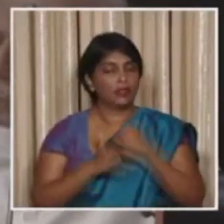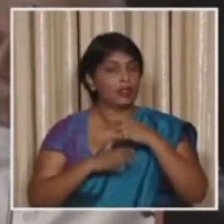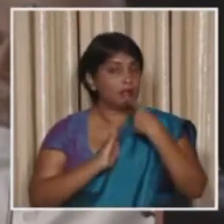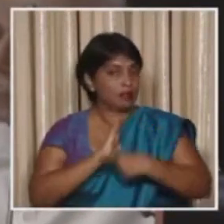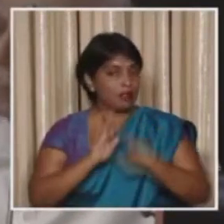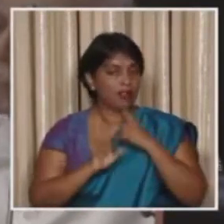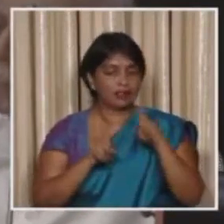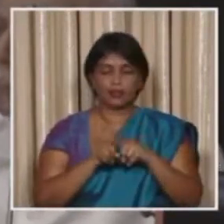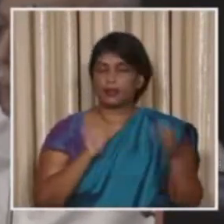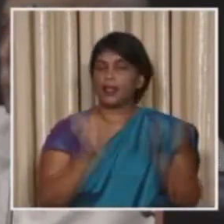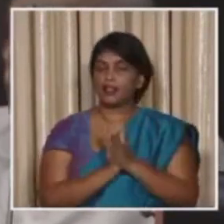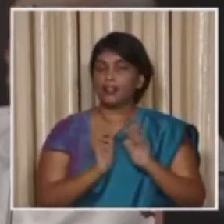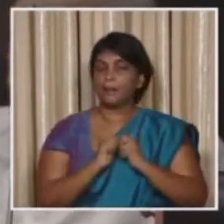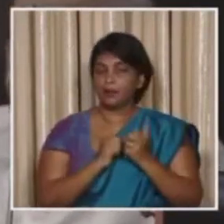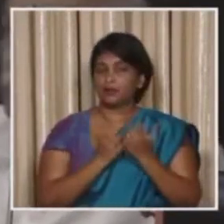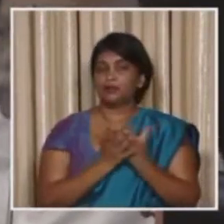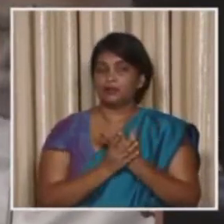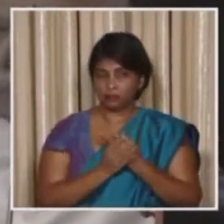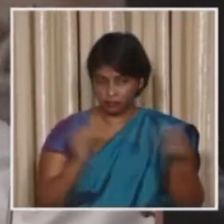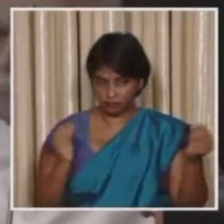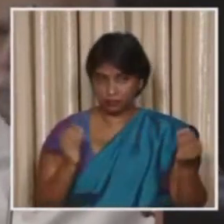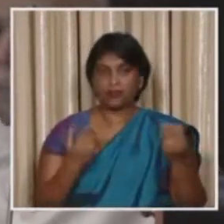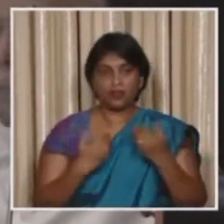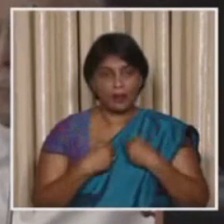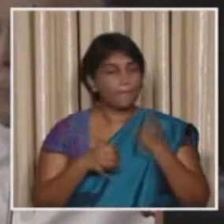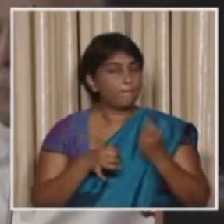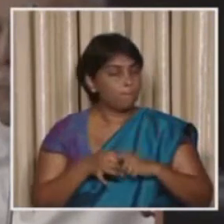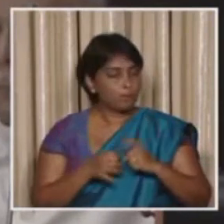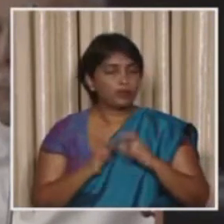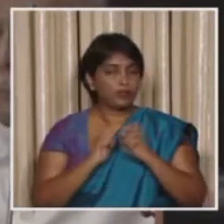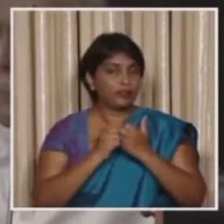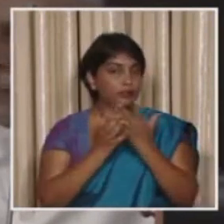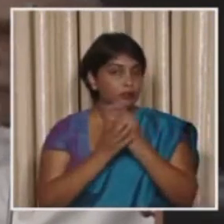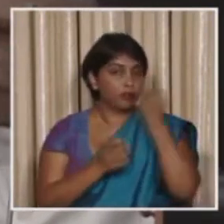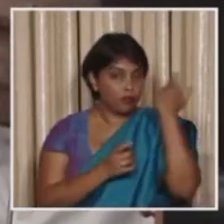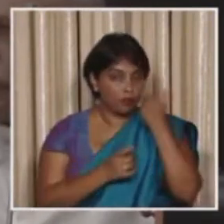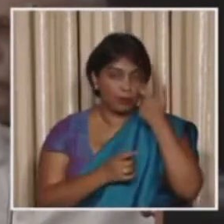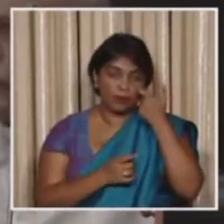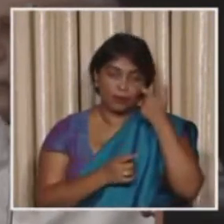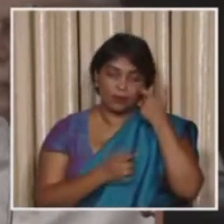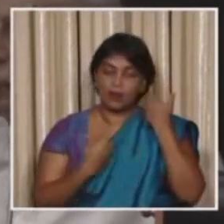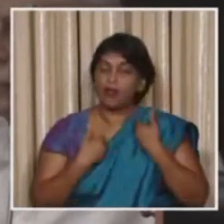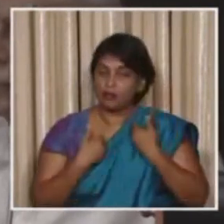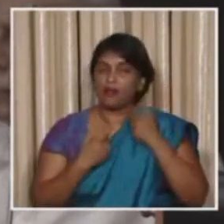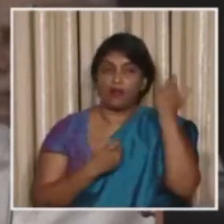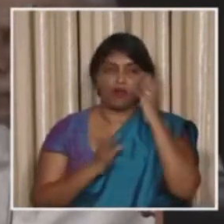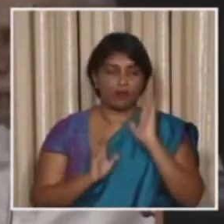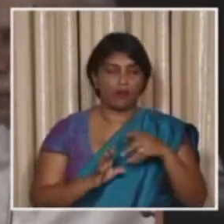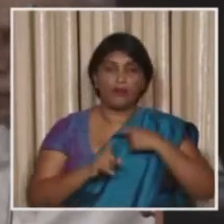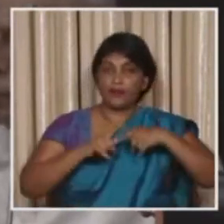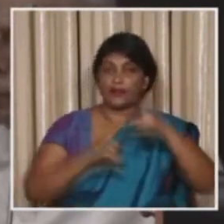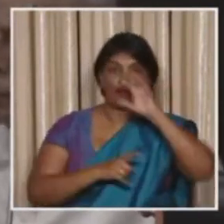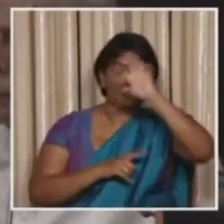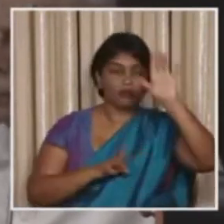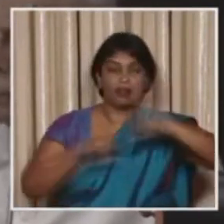විදිහට එකතු වෙලා මේ ප්‍රශ්නේ විසඳන්නට කටයුතු කරමු. අපේ ප්‍රශ්නවලට විසඳුම් සොයාගත යුත්තේ අප විසින්මයි. වෙනත් රටකට